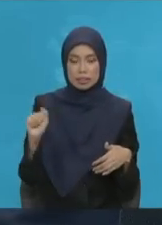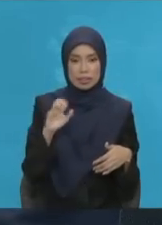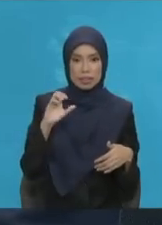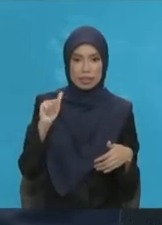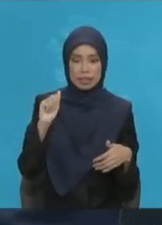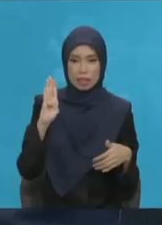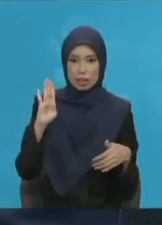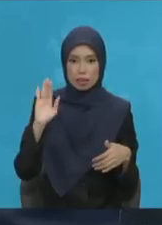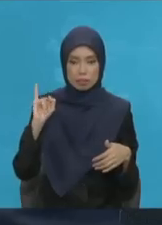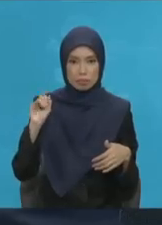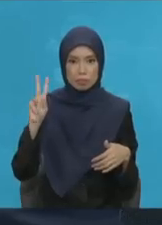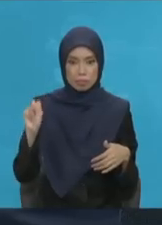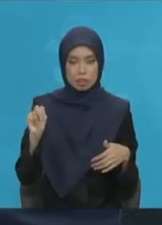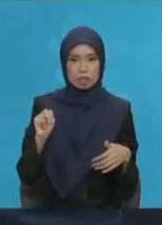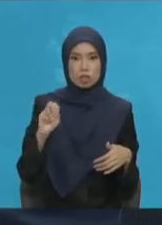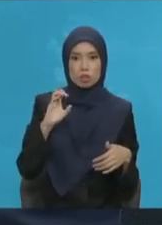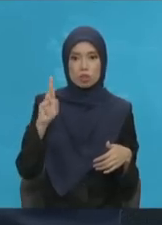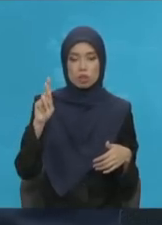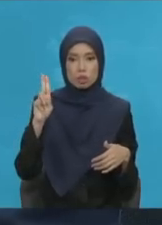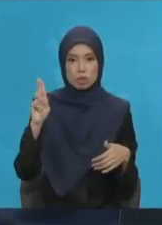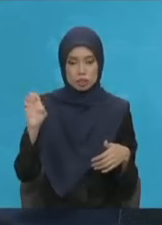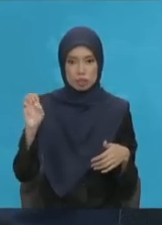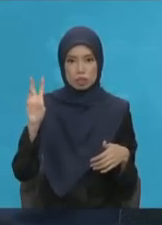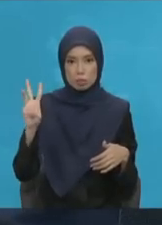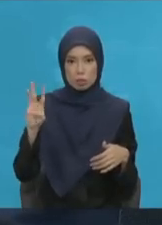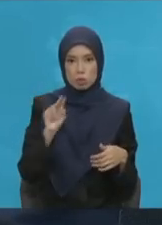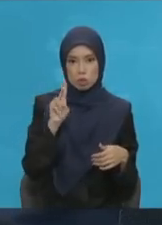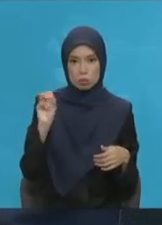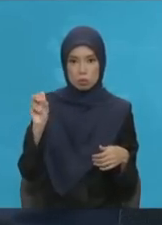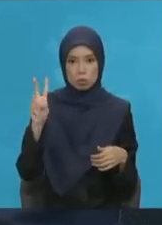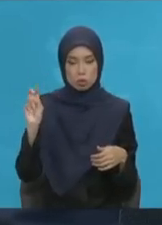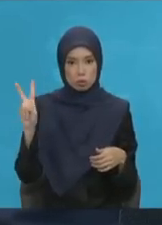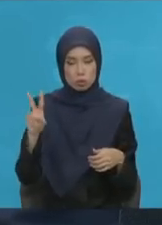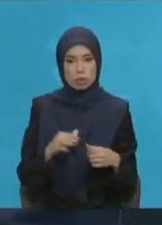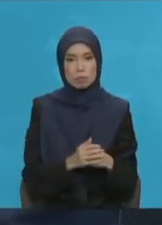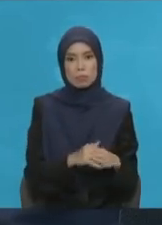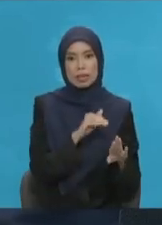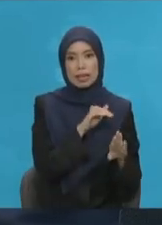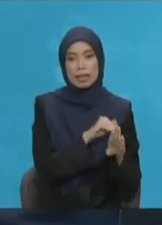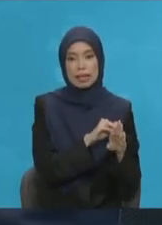2022 semasa acara World Travel Awards